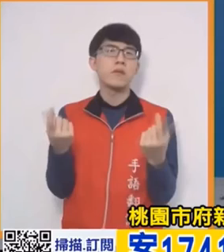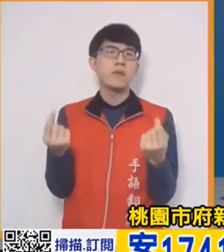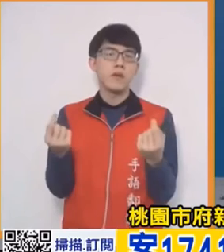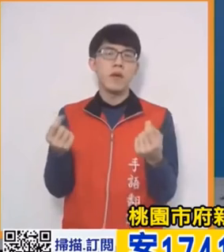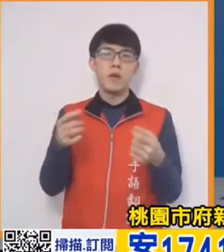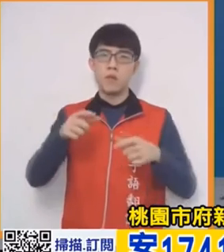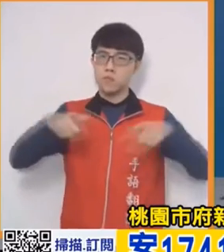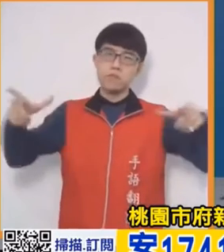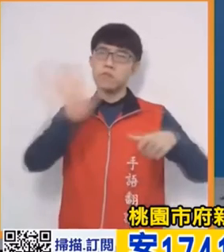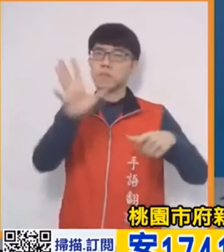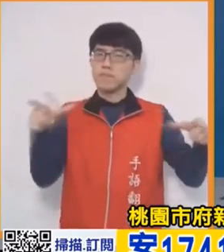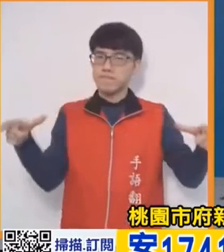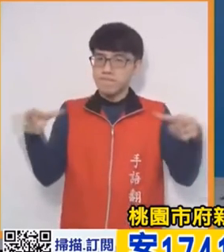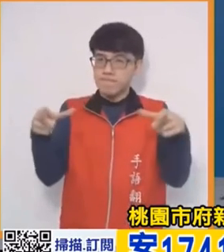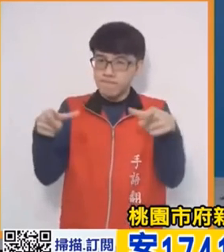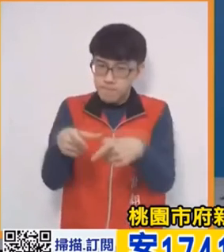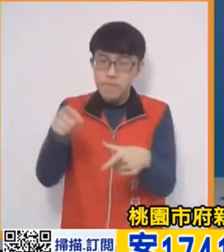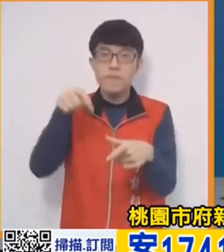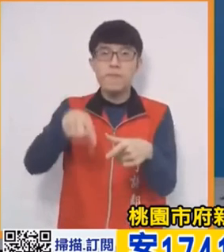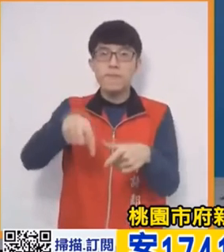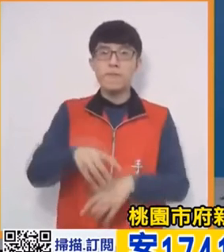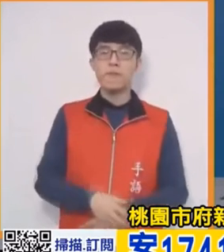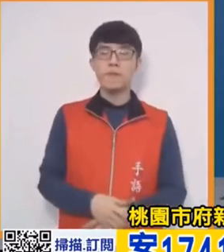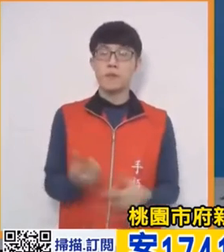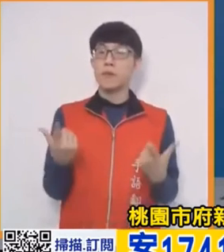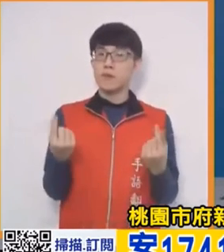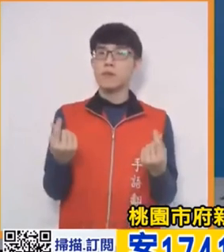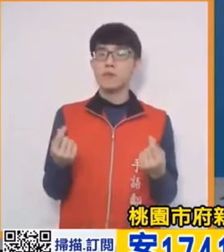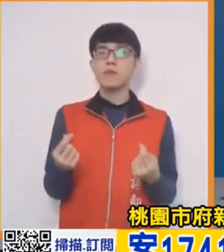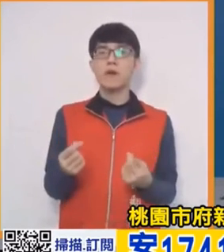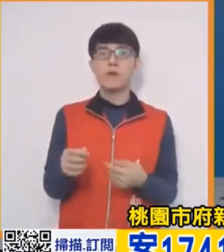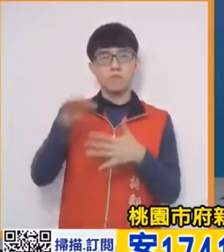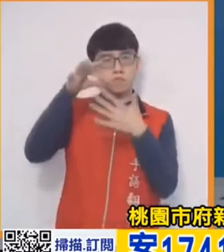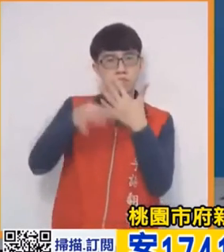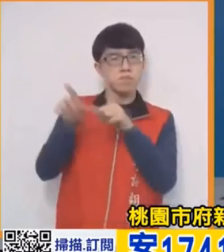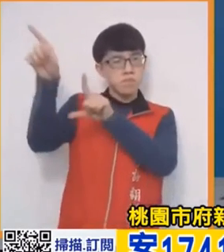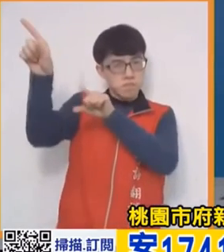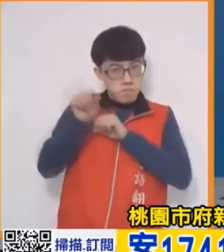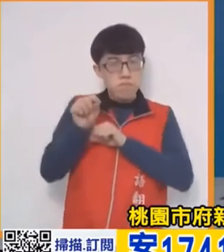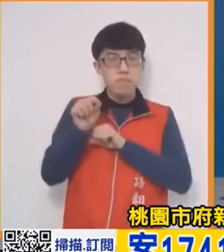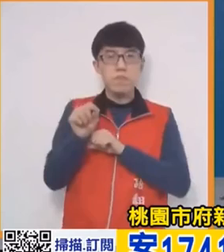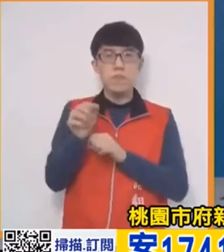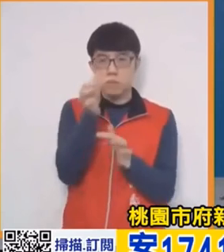模，并且呼吁一定要确实的落实防疫的计划。